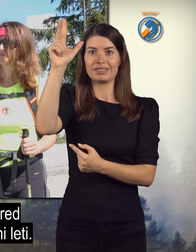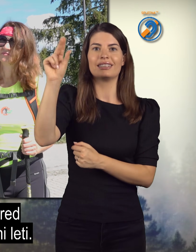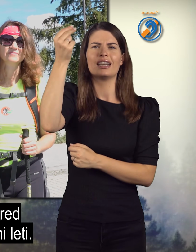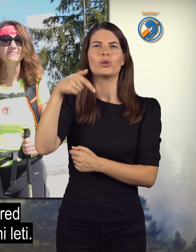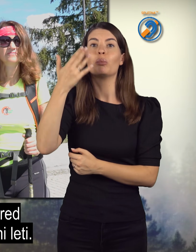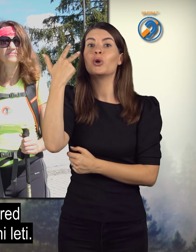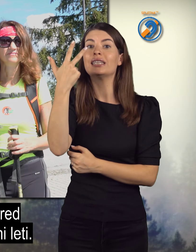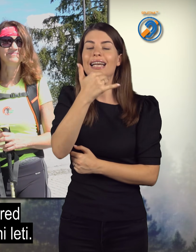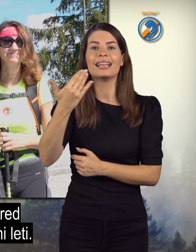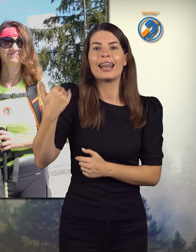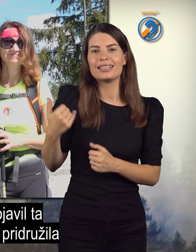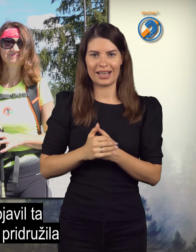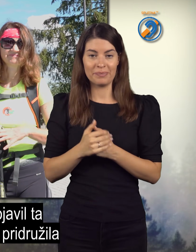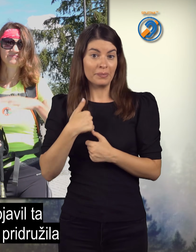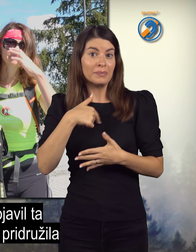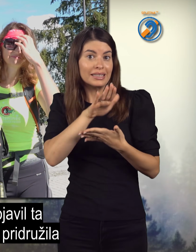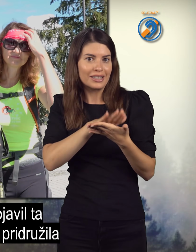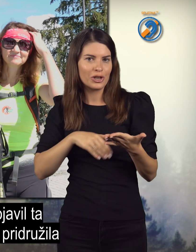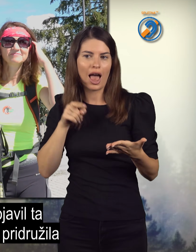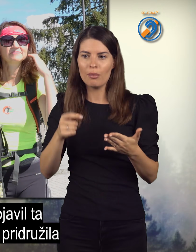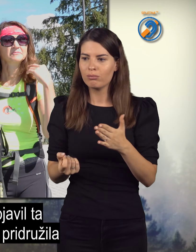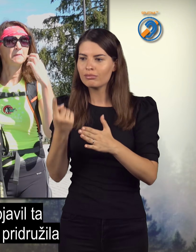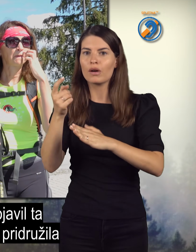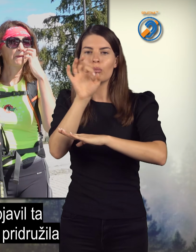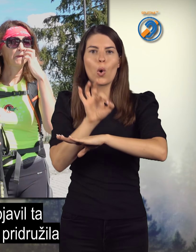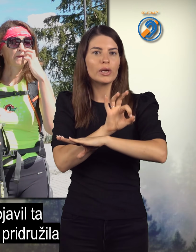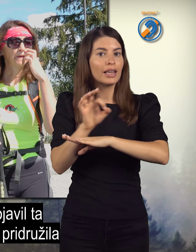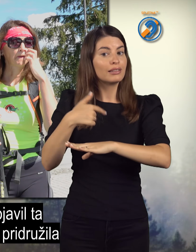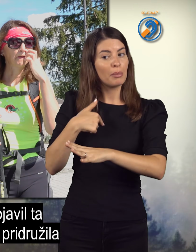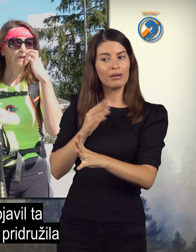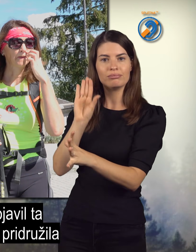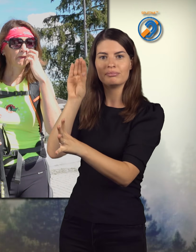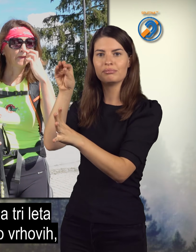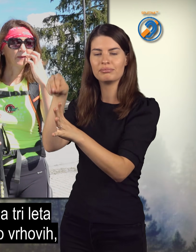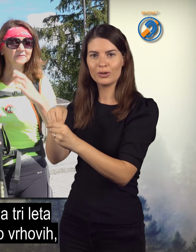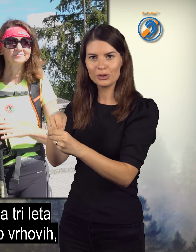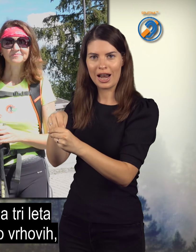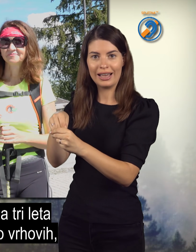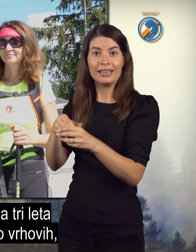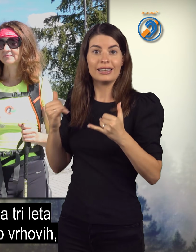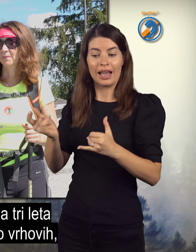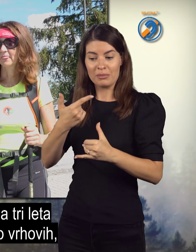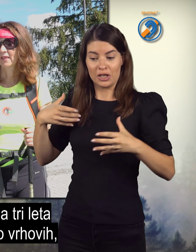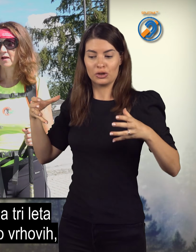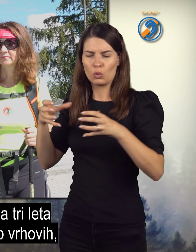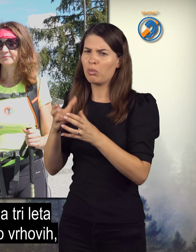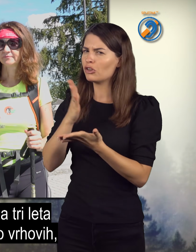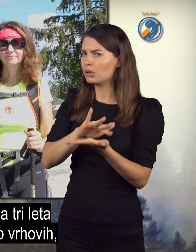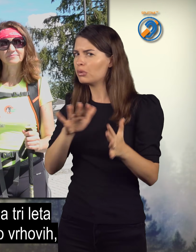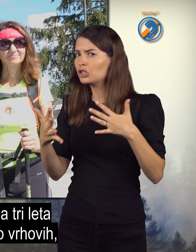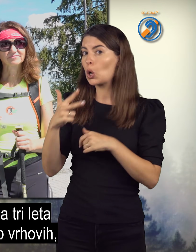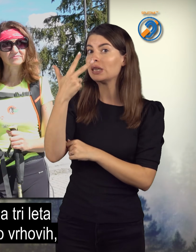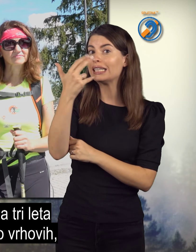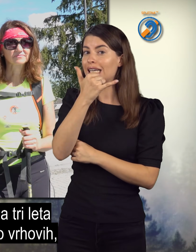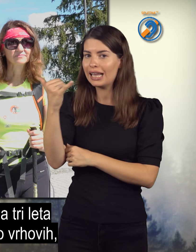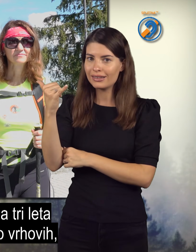bilo 3 leta nazaj, takrat sem začela. Potem se je pa pojavil ta projekt, pa sem se v bistvu sam pridružila in zdaj z njimi že 3